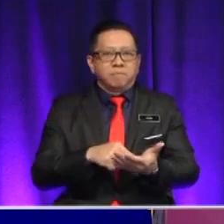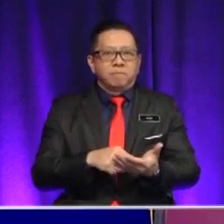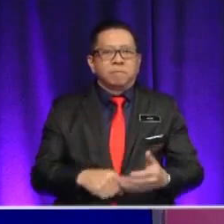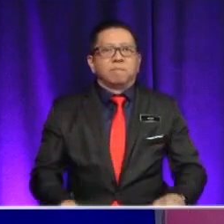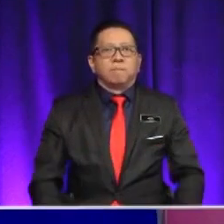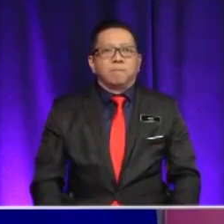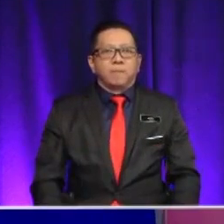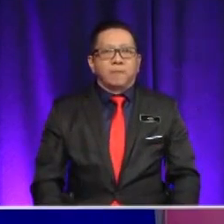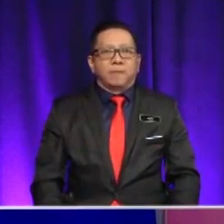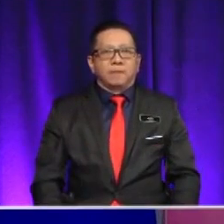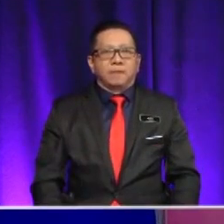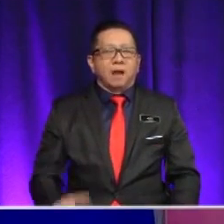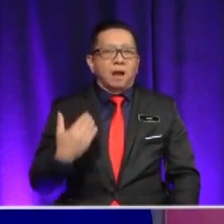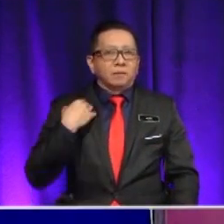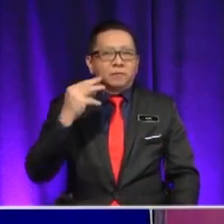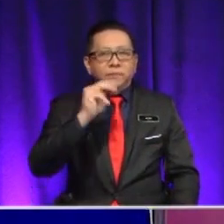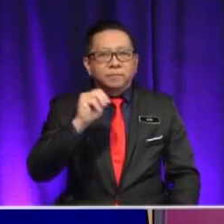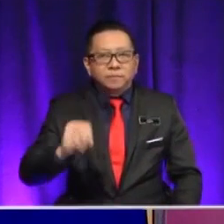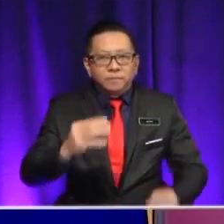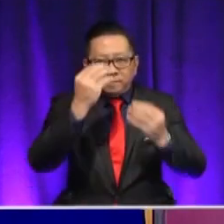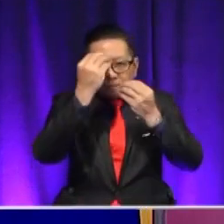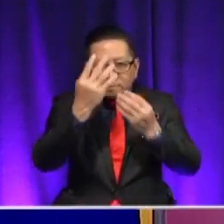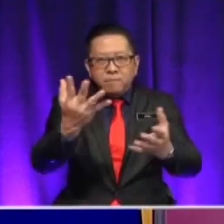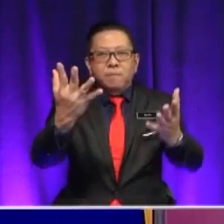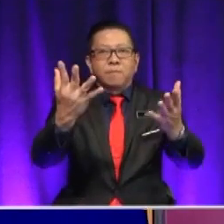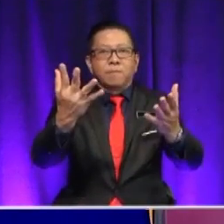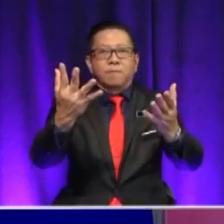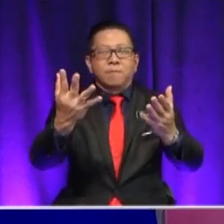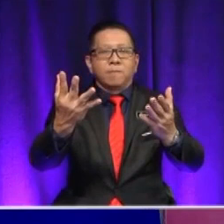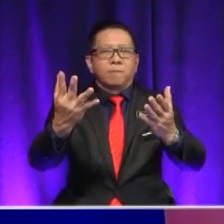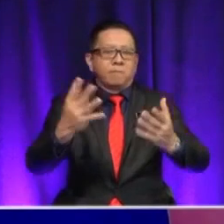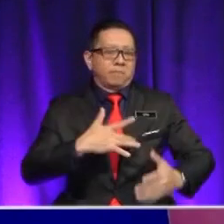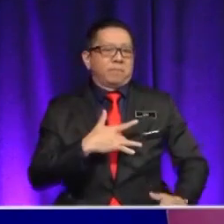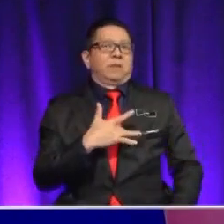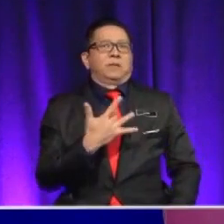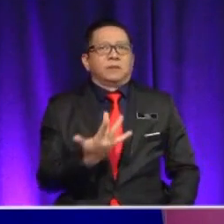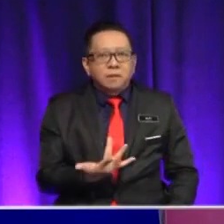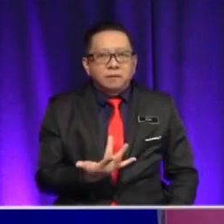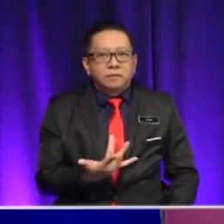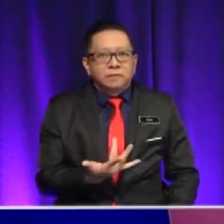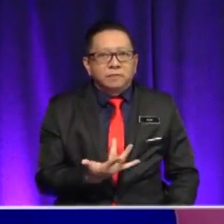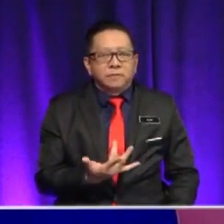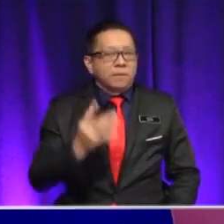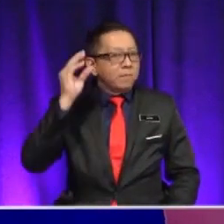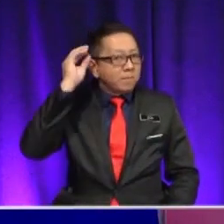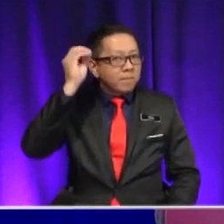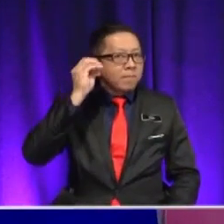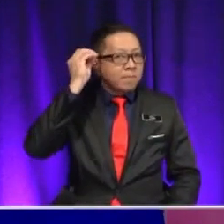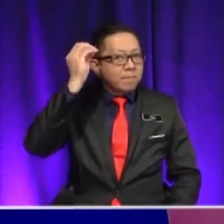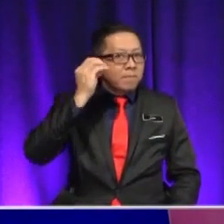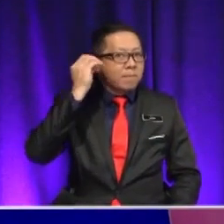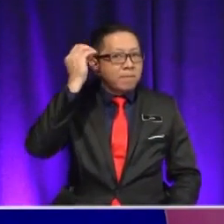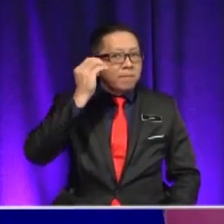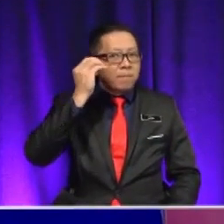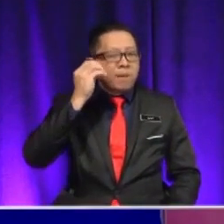siapa yang nak bagi, mungkin nak bagi tahu perasaan dia ke? Okey, boleh angkat tangan. Apa yang